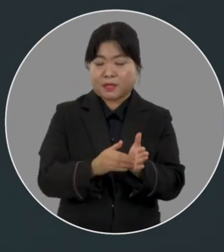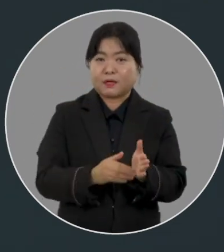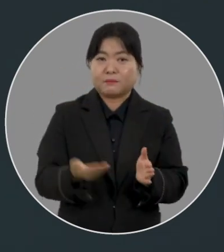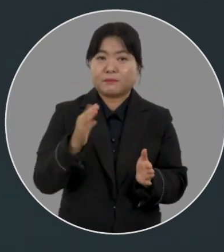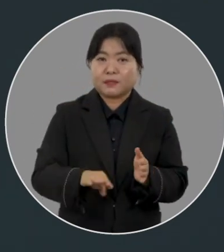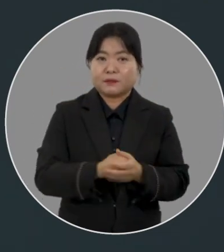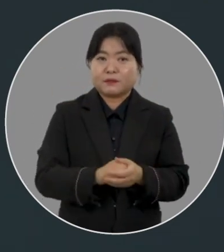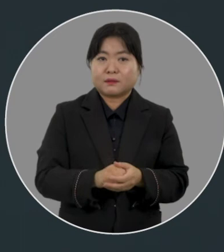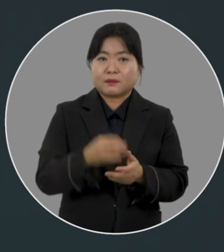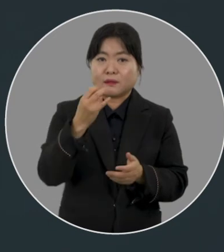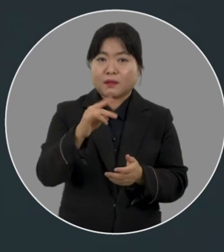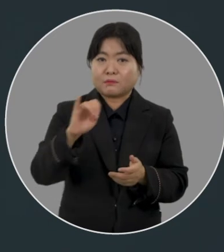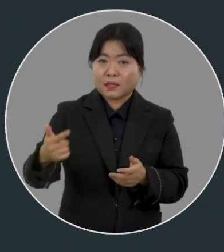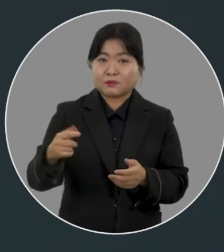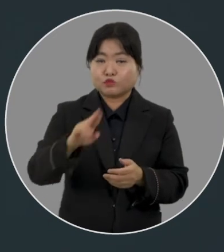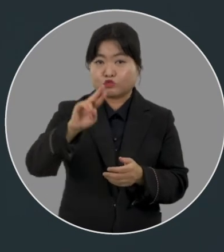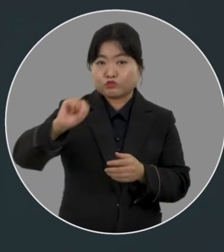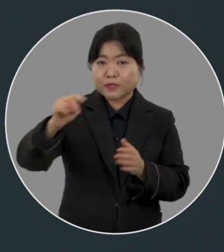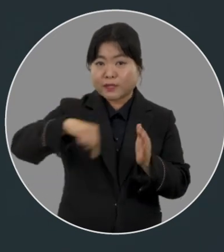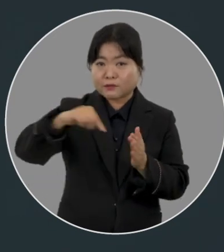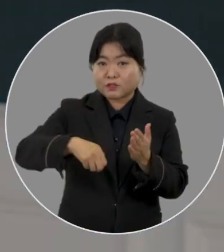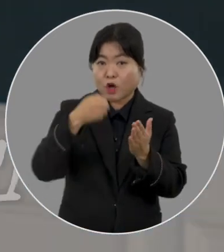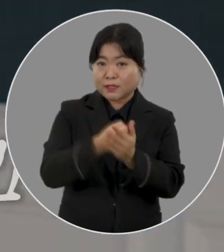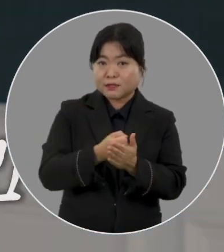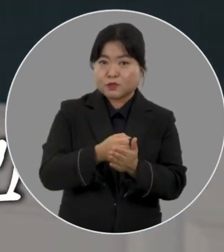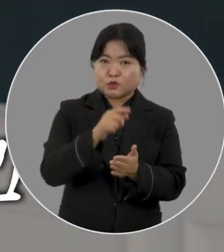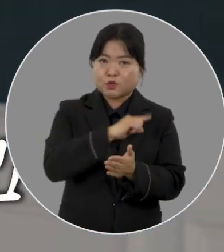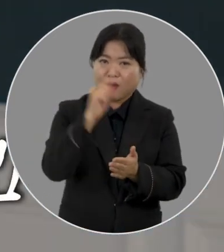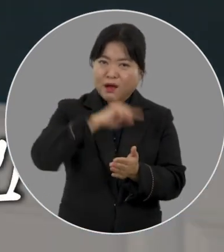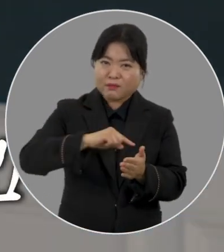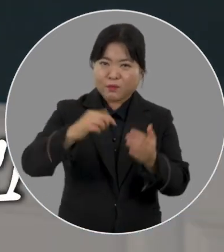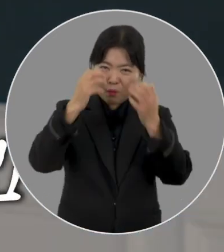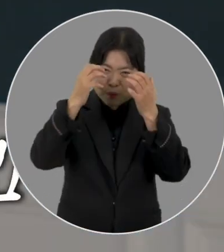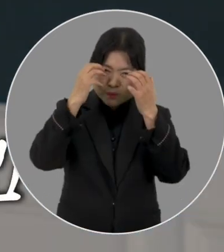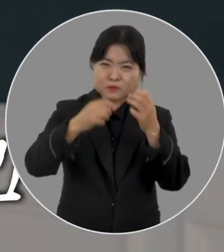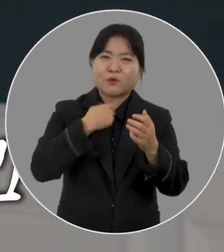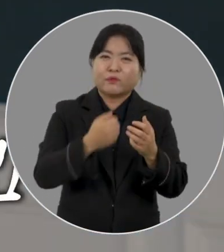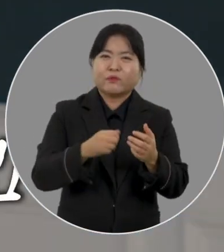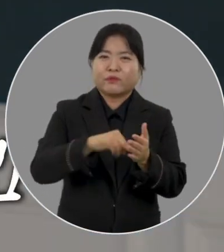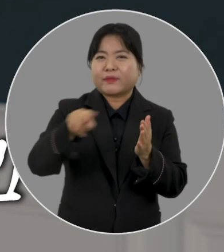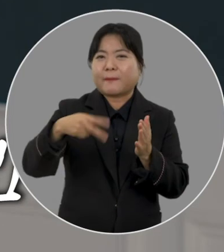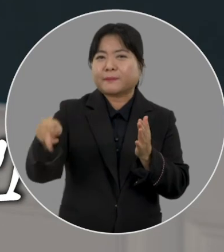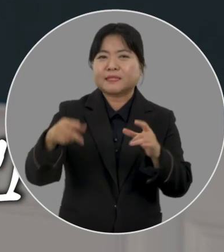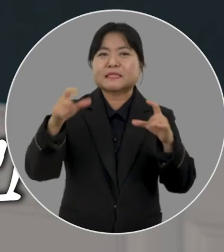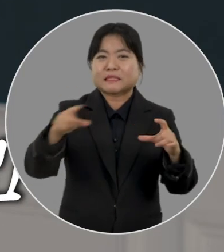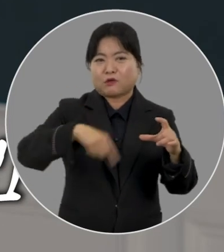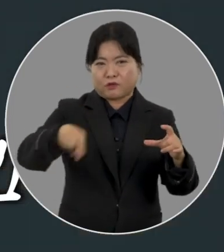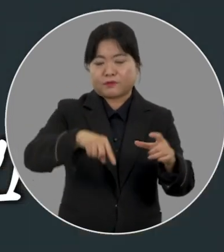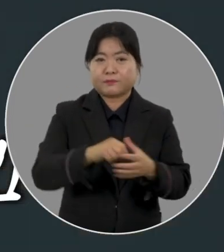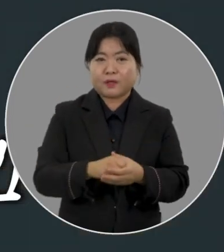보냈습니다만은 예멘은 유엔에서 정한 최악의 고통스러운 난민